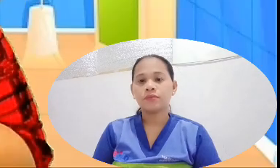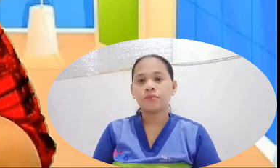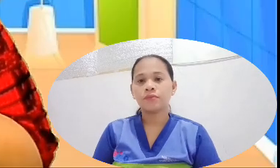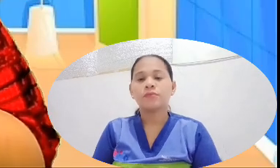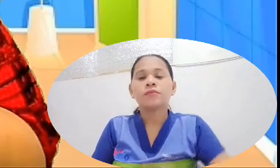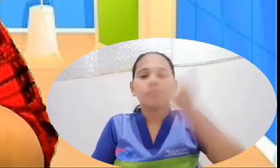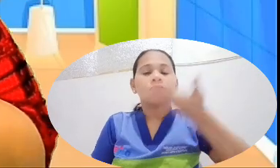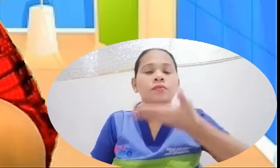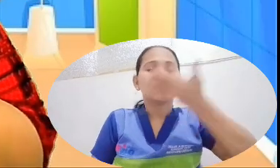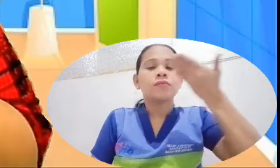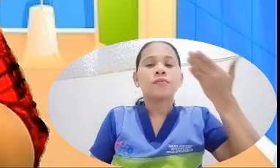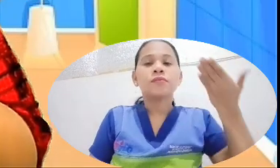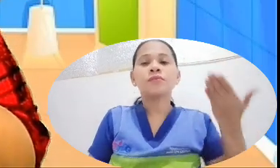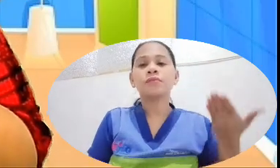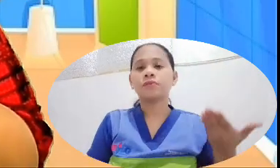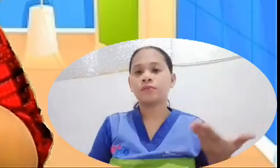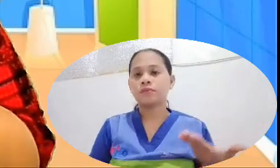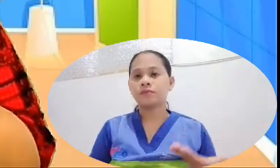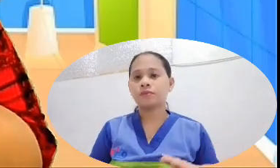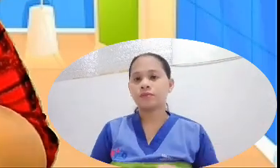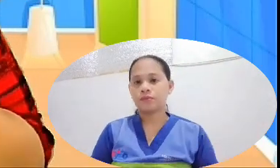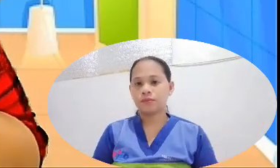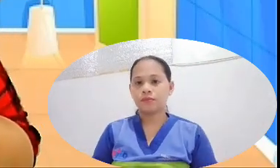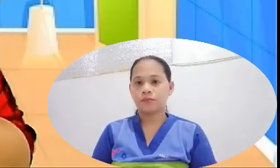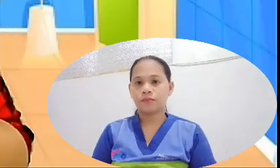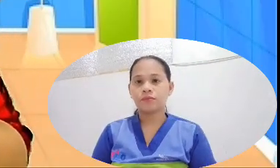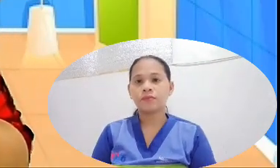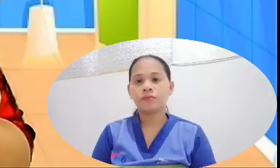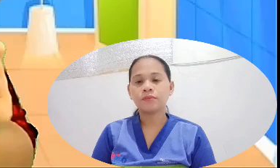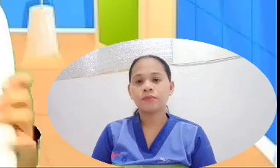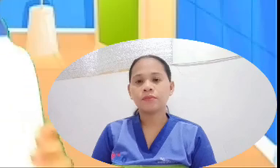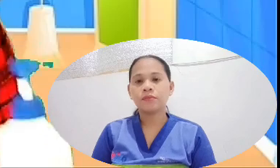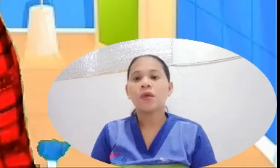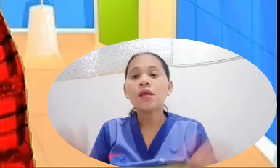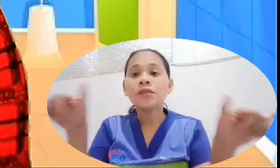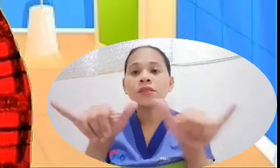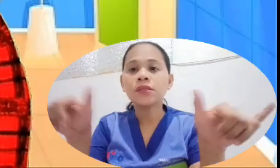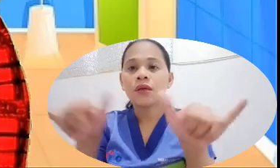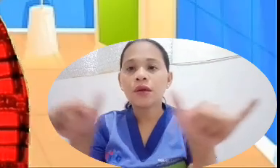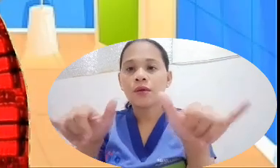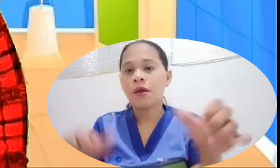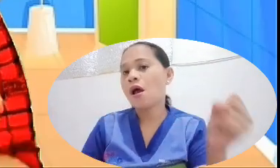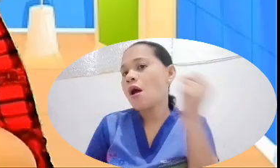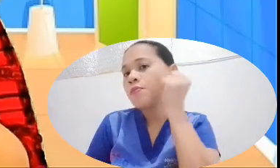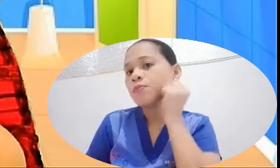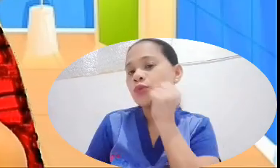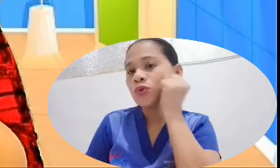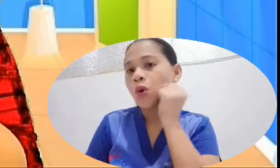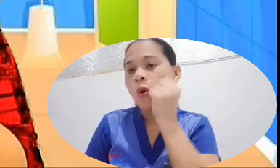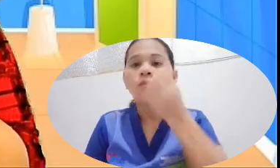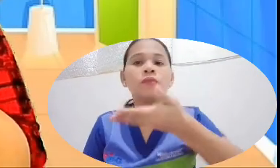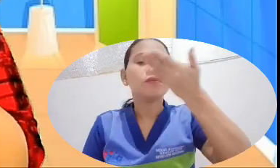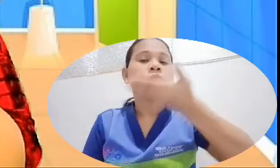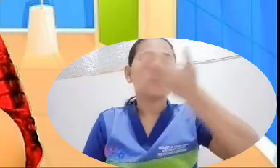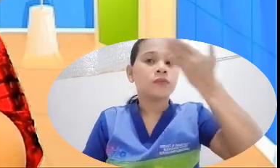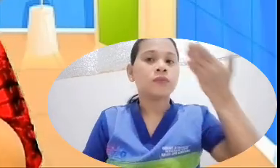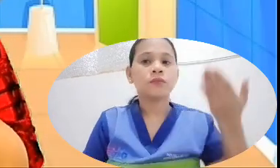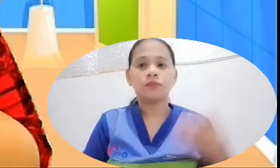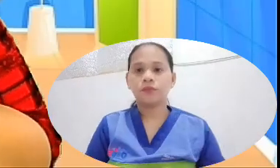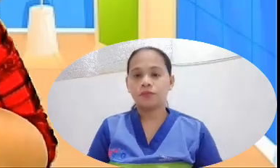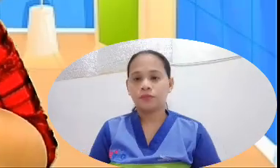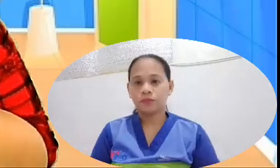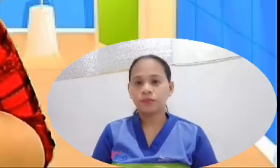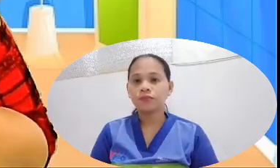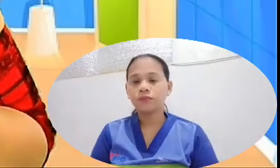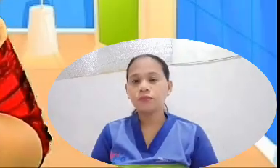Ang bango-bango ng shampoo! Kasing bango, nating sabon! Ganito rin